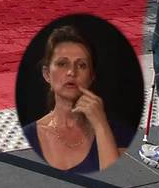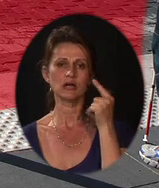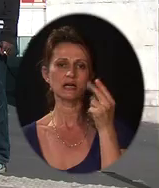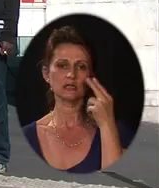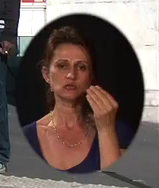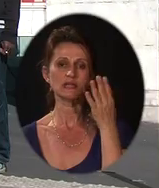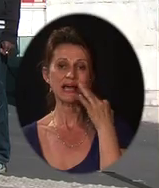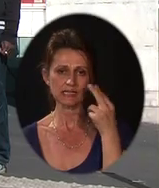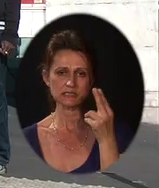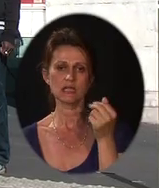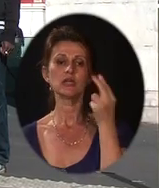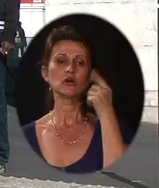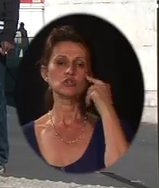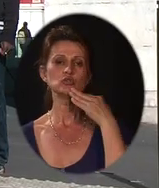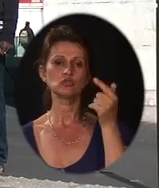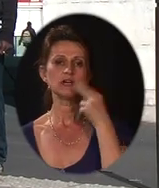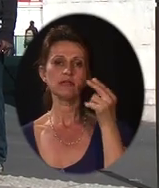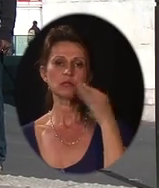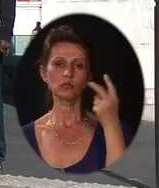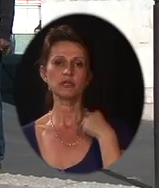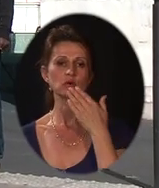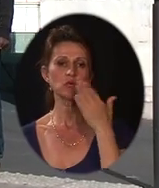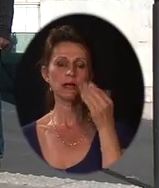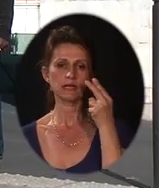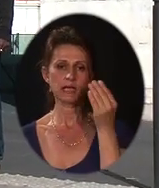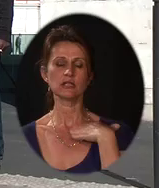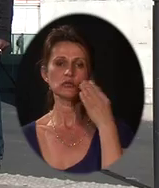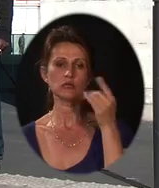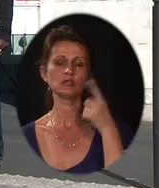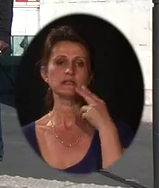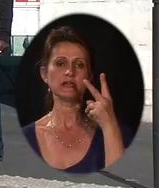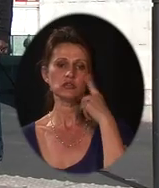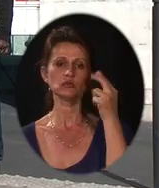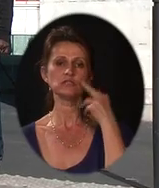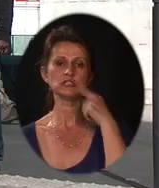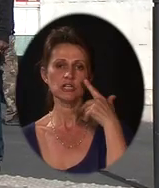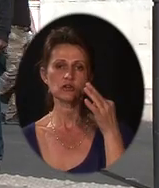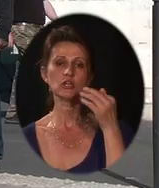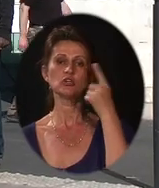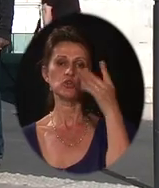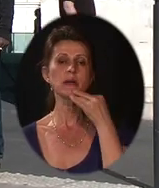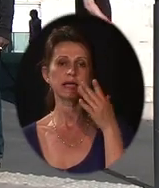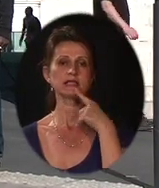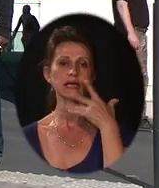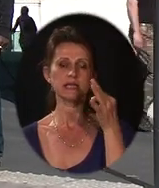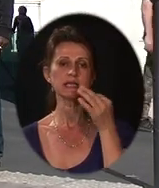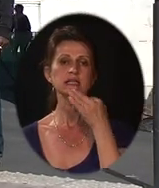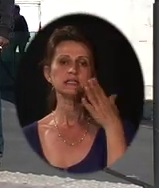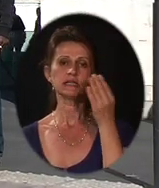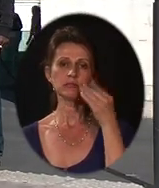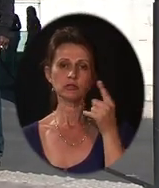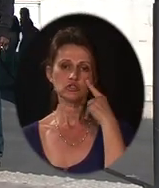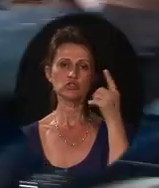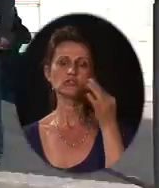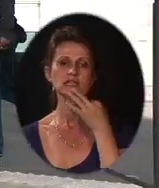la zone à risque. Quand je touche avec mon pied ou ma canne une bande d'éveil de vigilance, je m'arrête derrière cette bande. Je